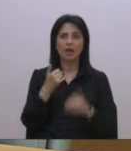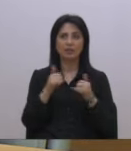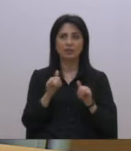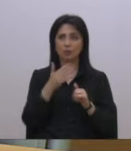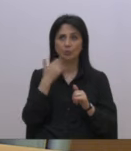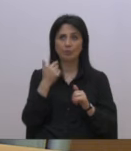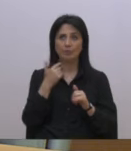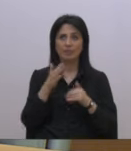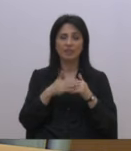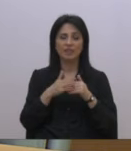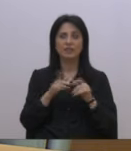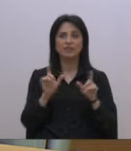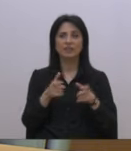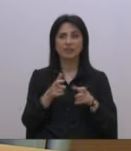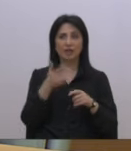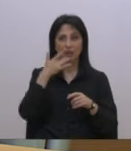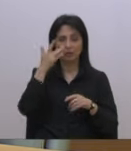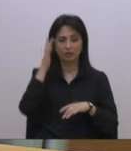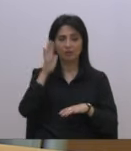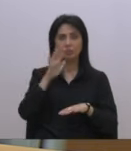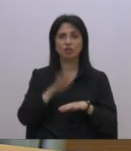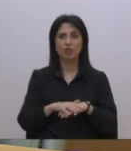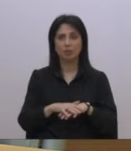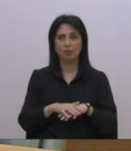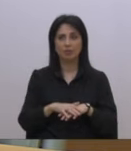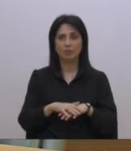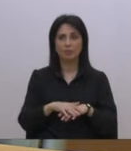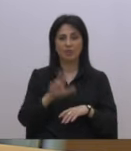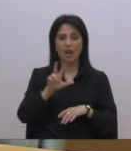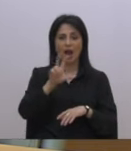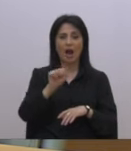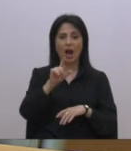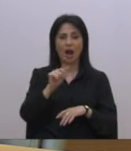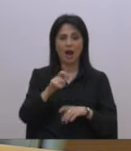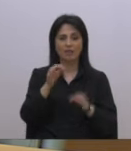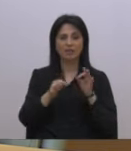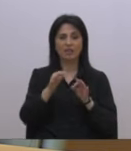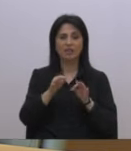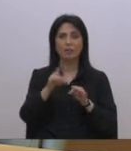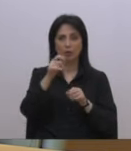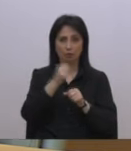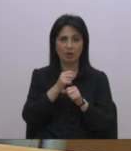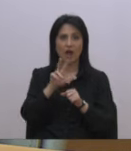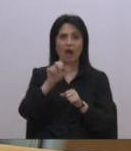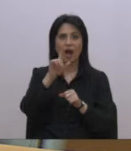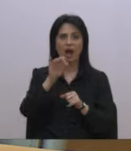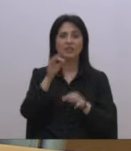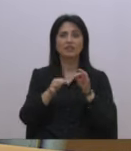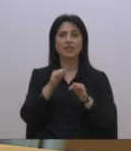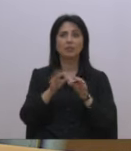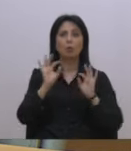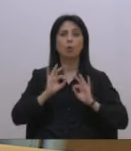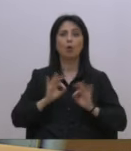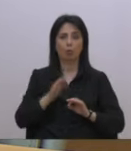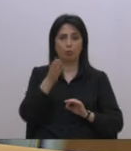არ არის სანქციები ამერიკის შეერთებულმა შტატებმა ჰააგის სასამართლოსაც დაუწესა, ჰააგის სასამართლოს